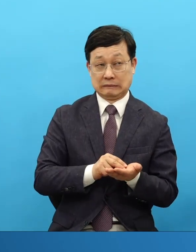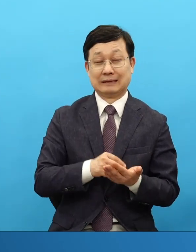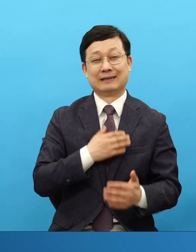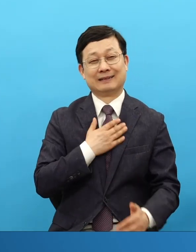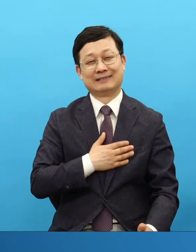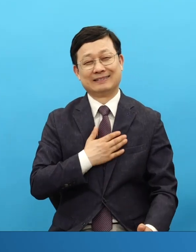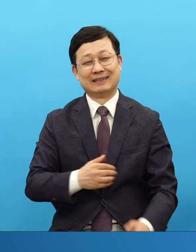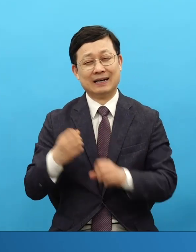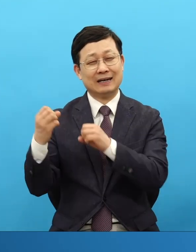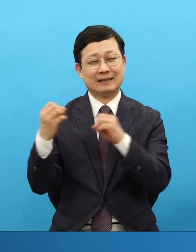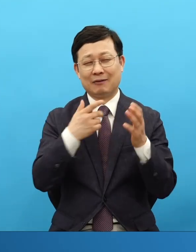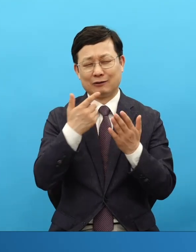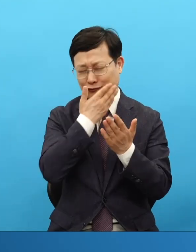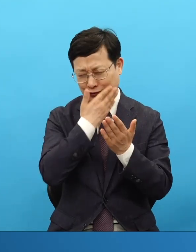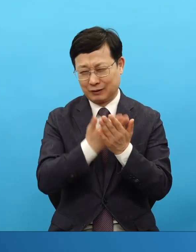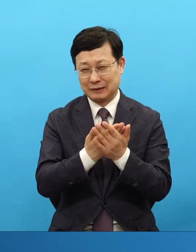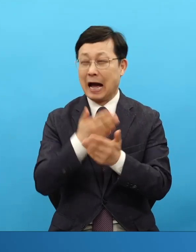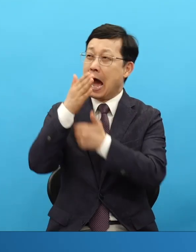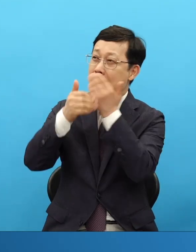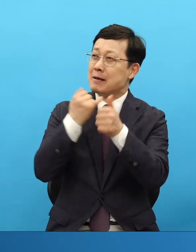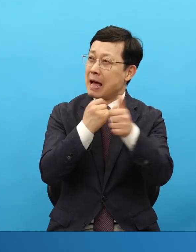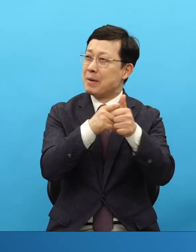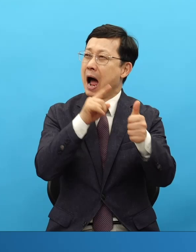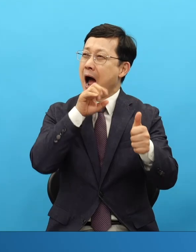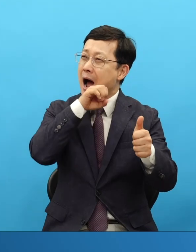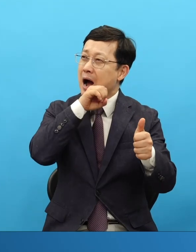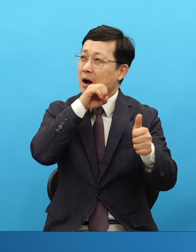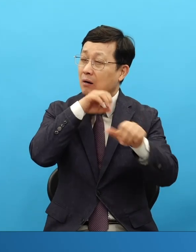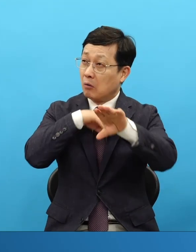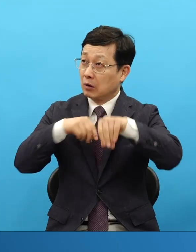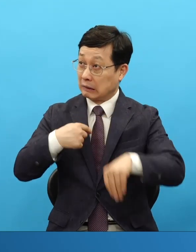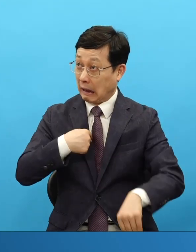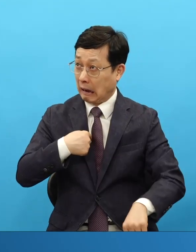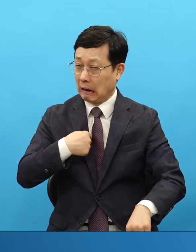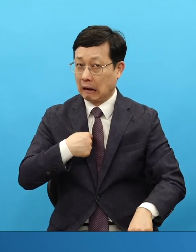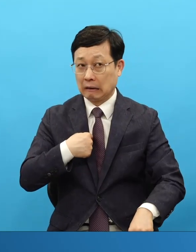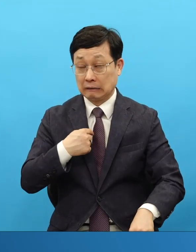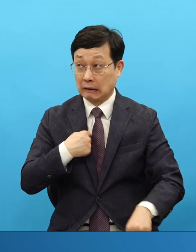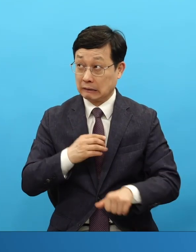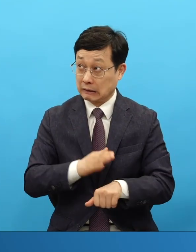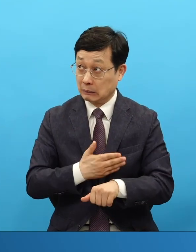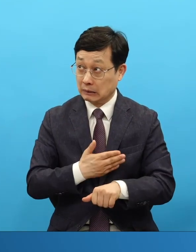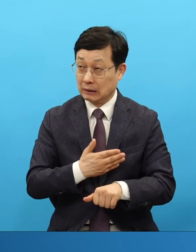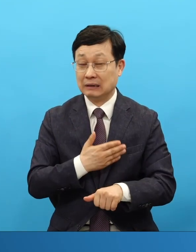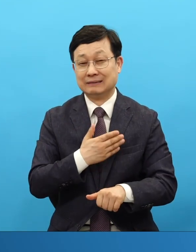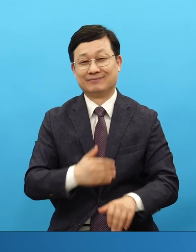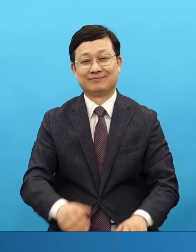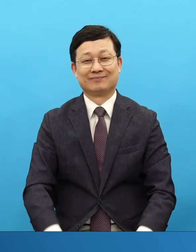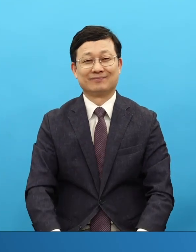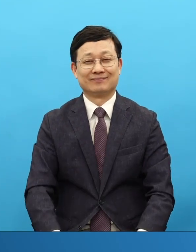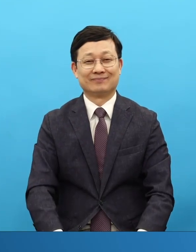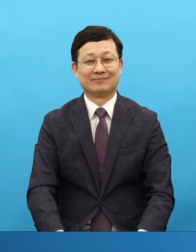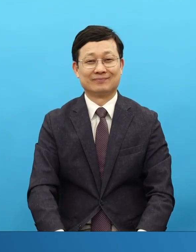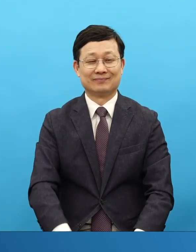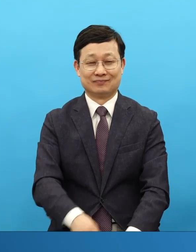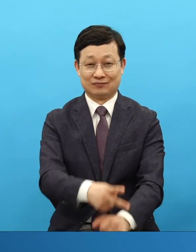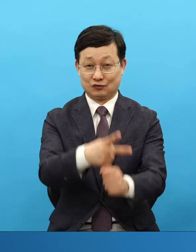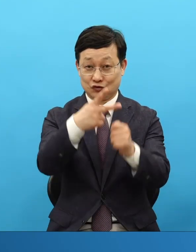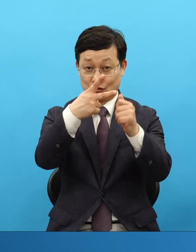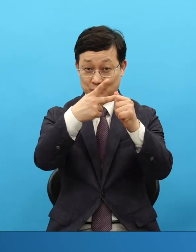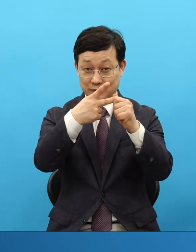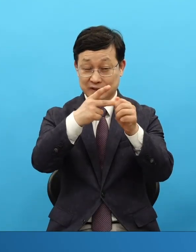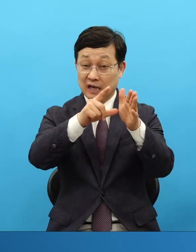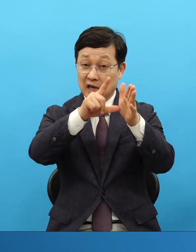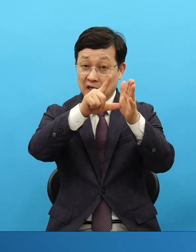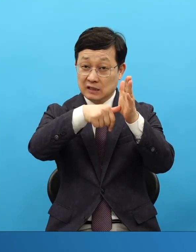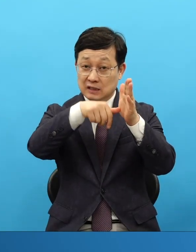대화 기도 굉장히 중요해요. Very important conversational prayer. 그러고 시공간 초월의 25기도 누린 겁니다.